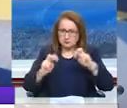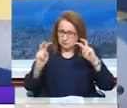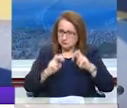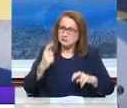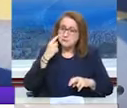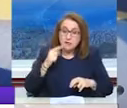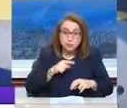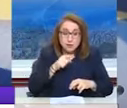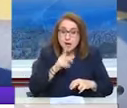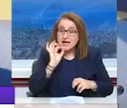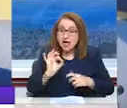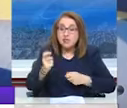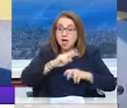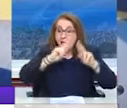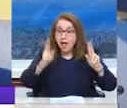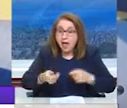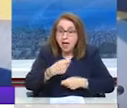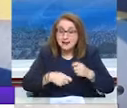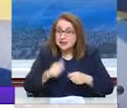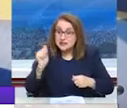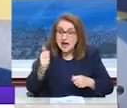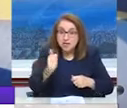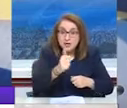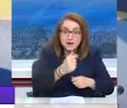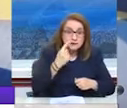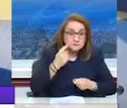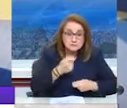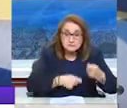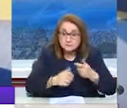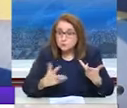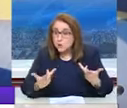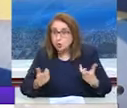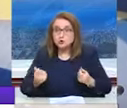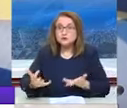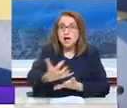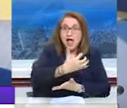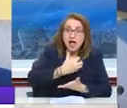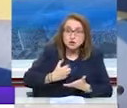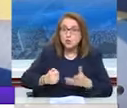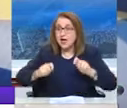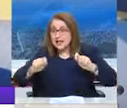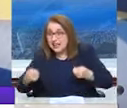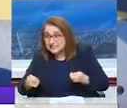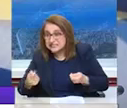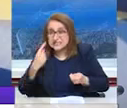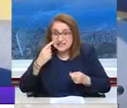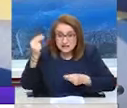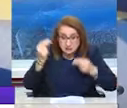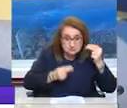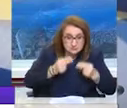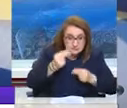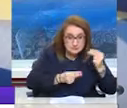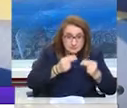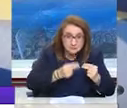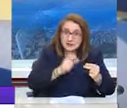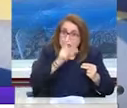προσδιορίζεται τυποποιημένα με βάση τη μεταβολή της τρέχουσας κατάστασης επιχείρησης, λαμβάνοντας υπόψη